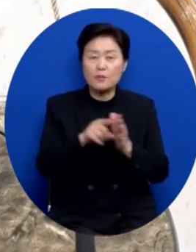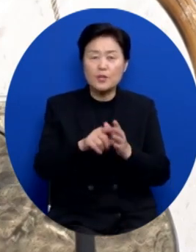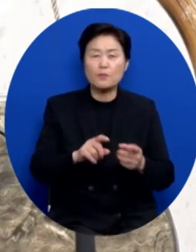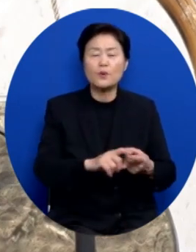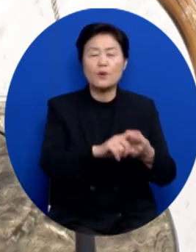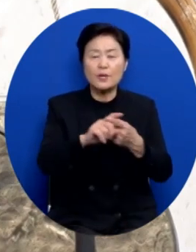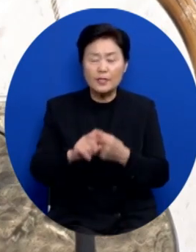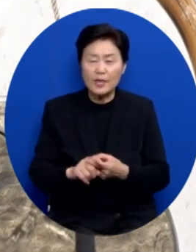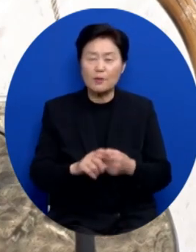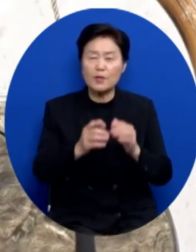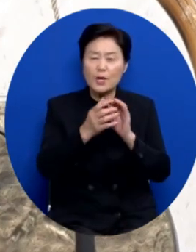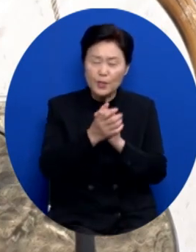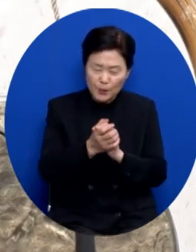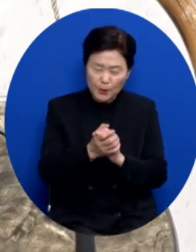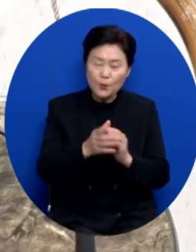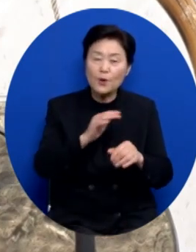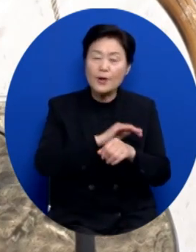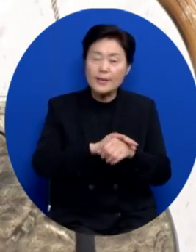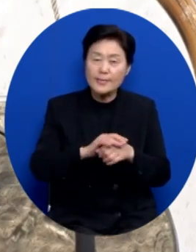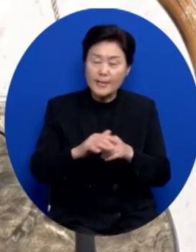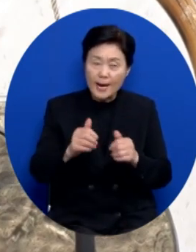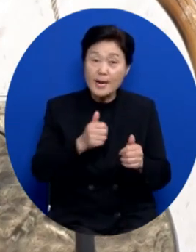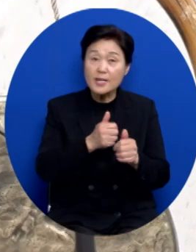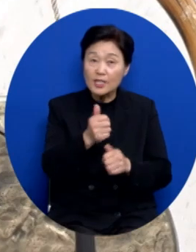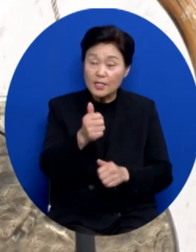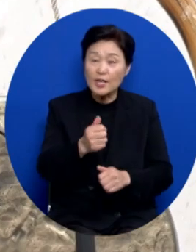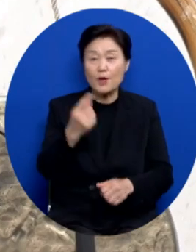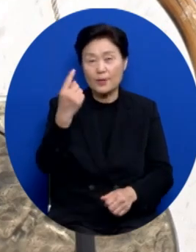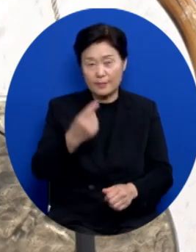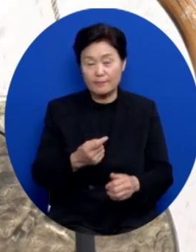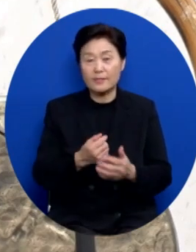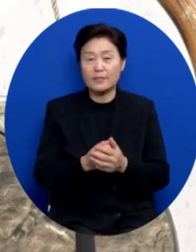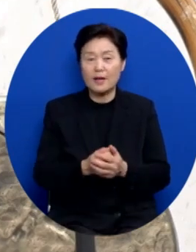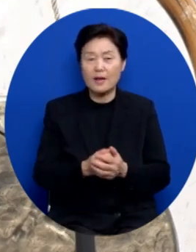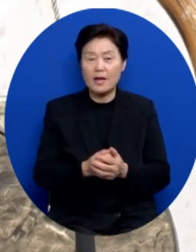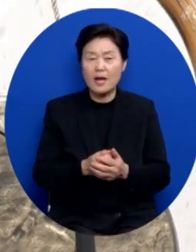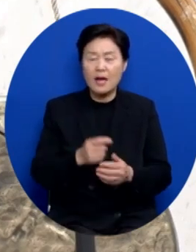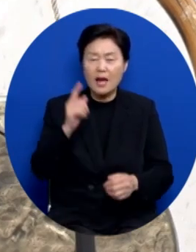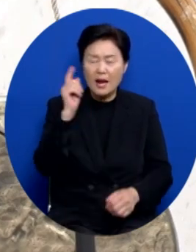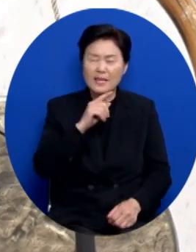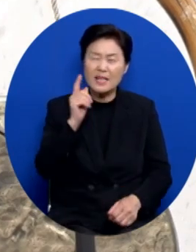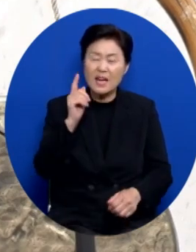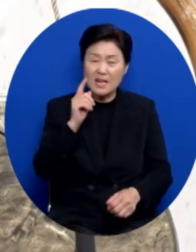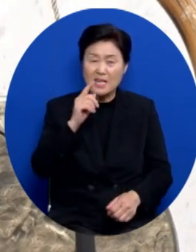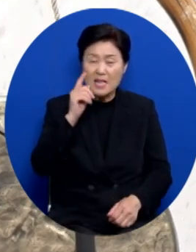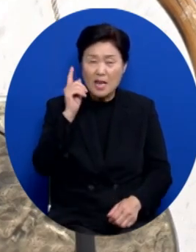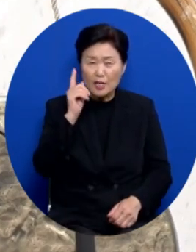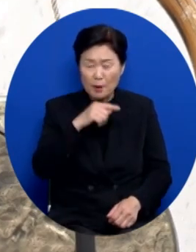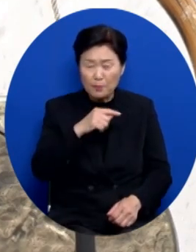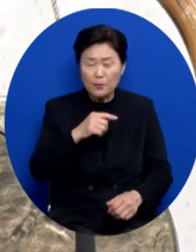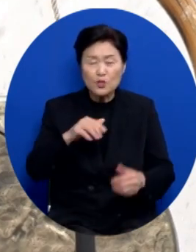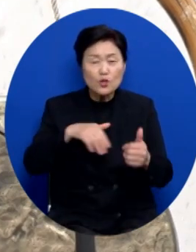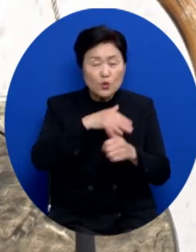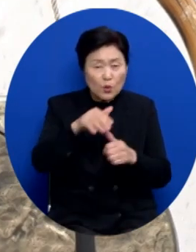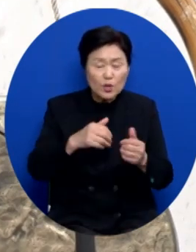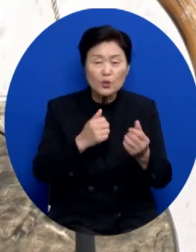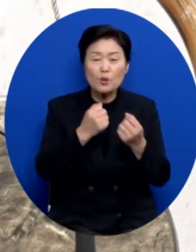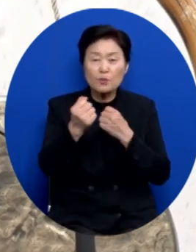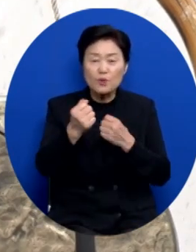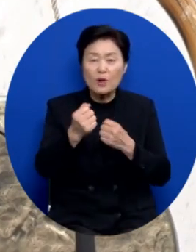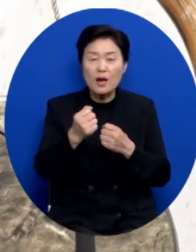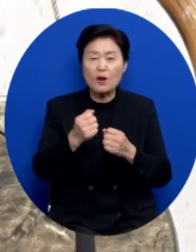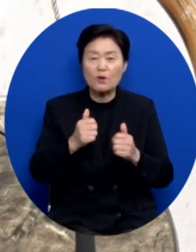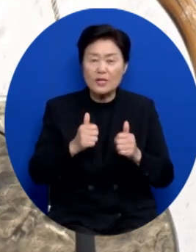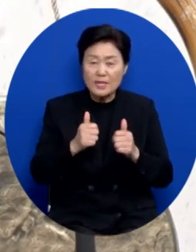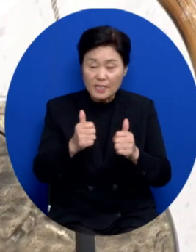투쟁으로 잘 이겨 내왔습니다 최악의 조건에서 최선의 삶을 살아오신 이 살림의